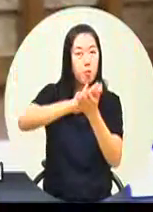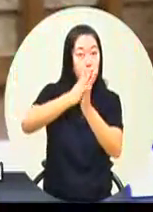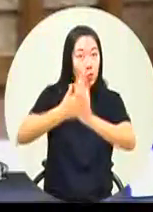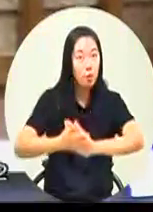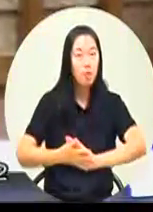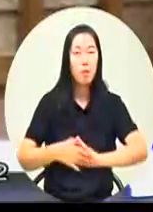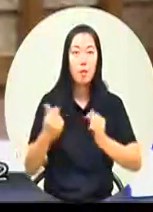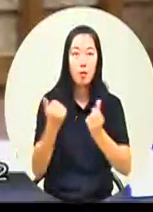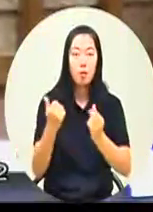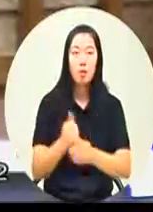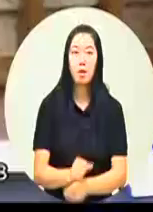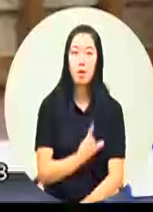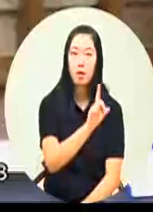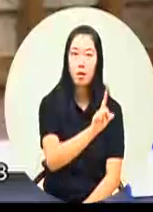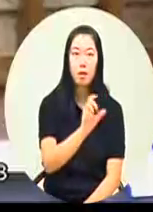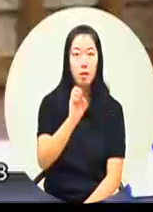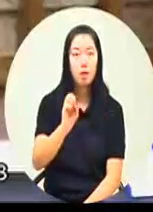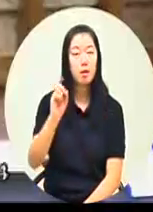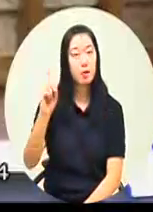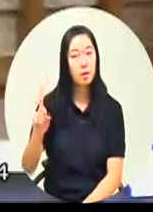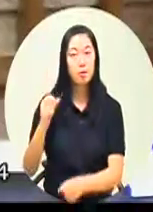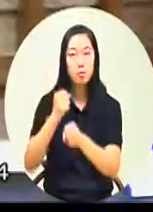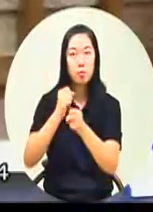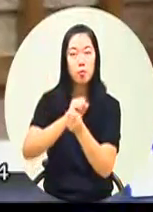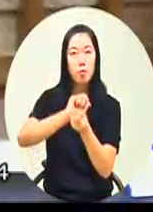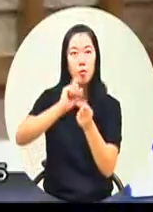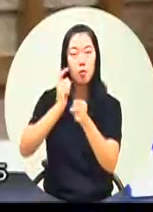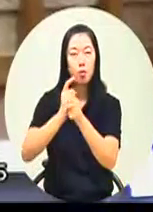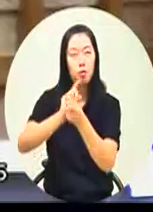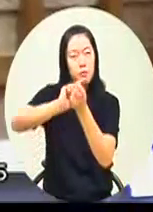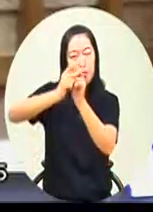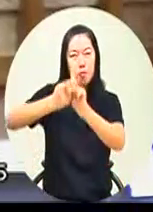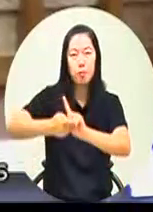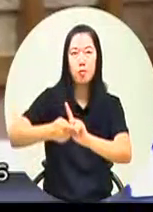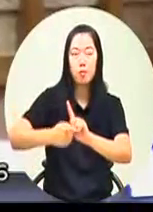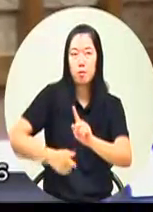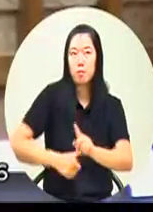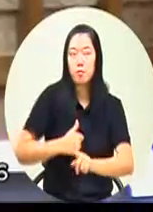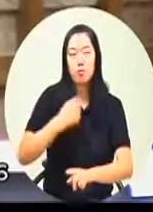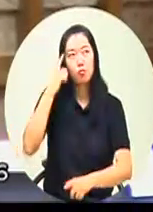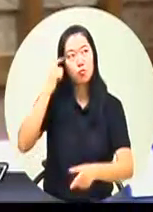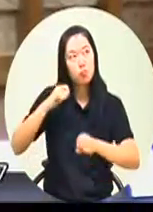或是用 LED 灯来做一个变化，其实这也是一个很好的